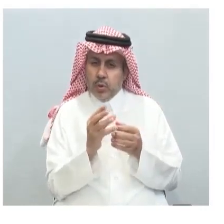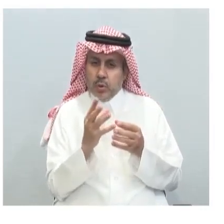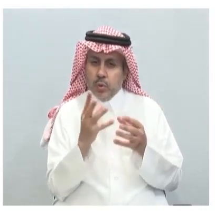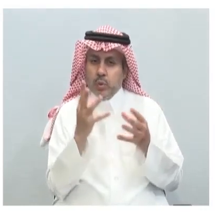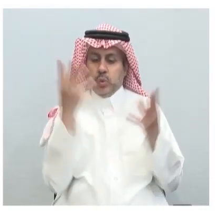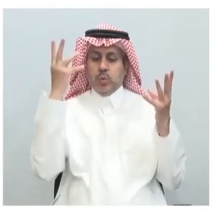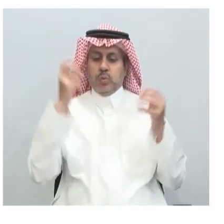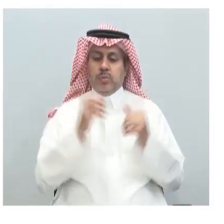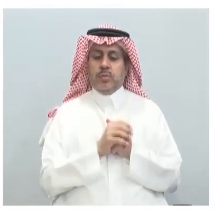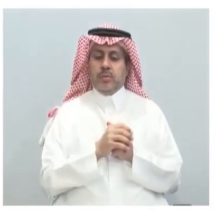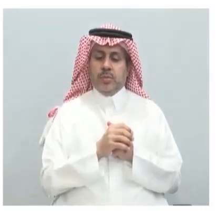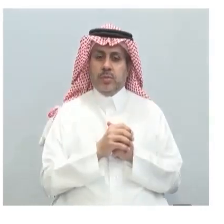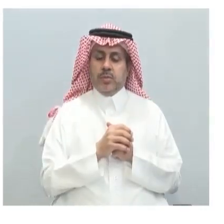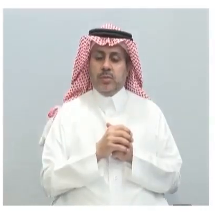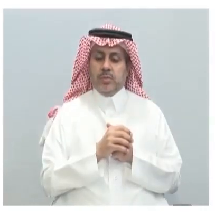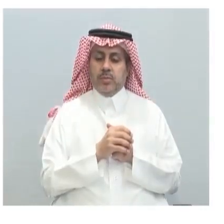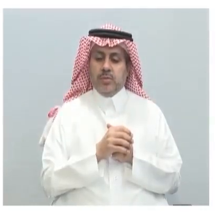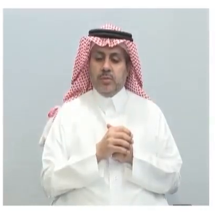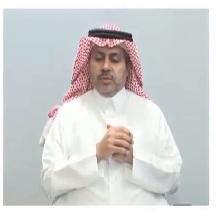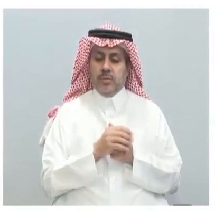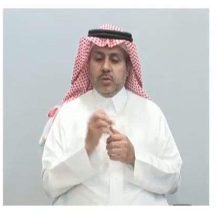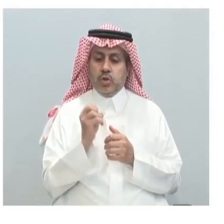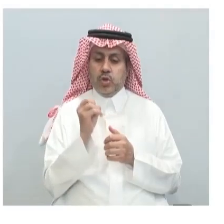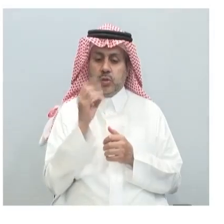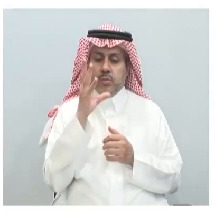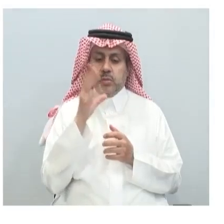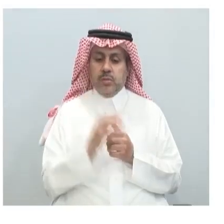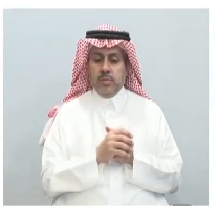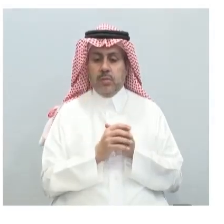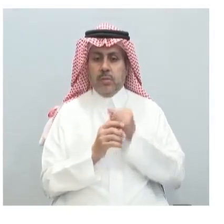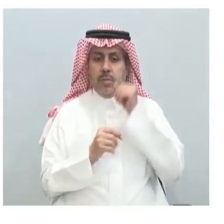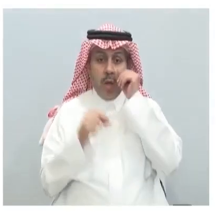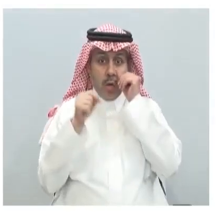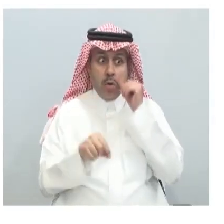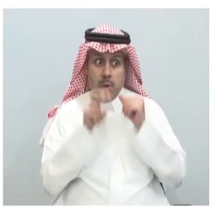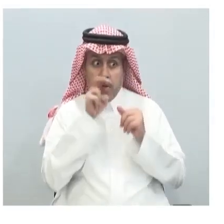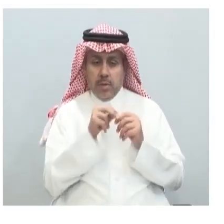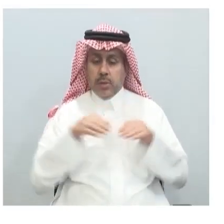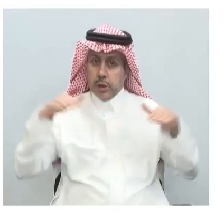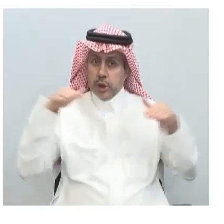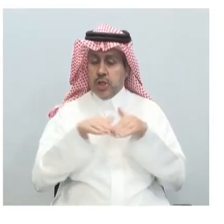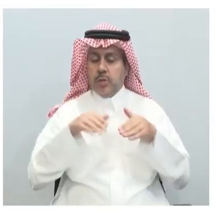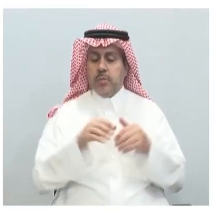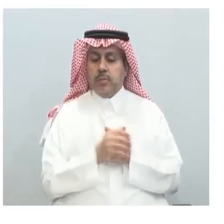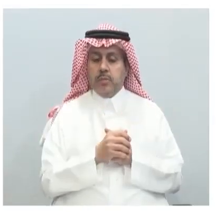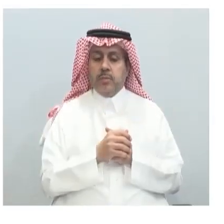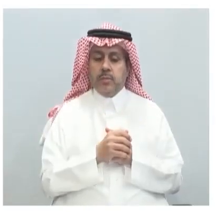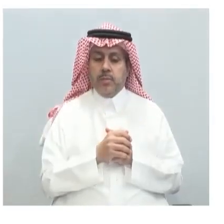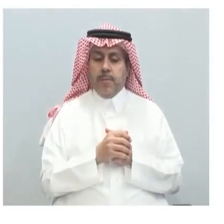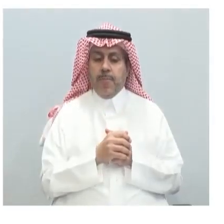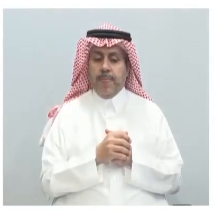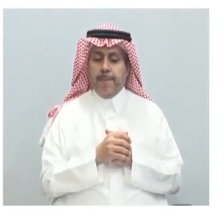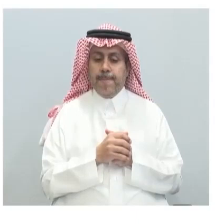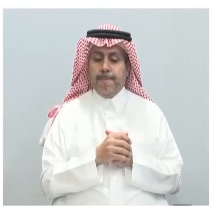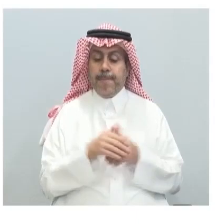ذلك تشتعل وعود الثقاب اذا اليوم ستكون عن نظريه التصادم نظريه التصادم